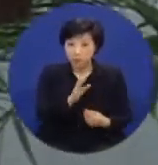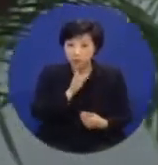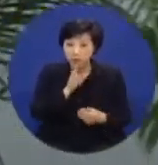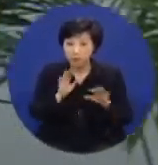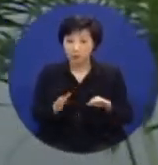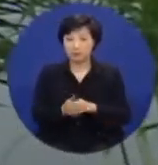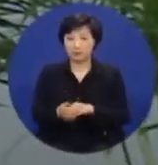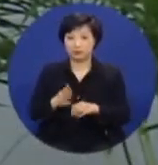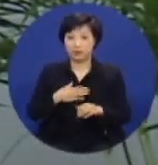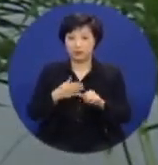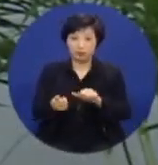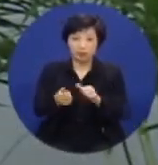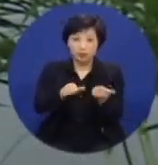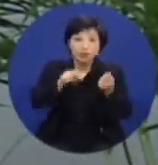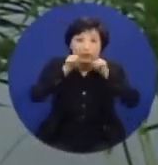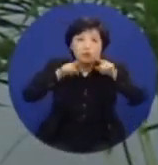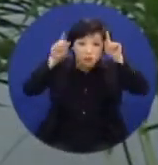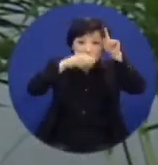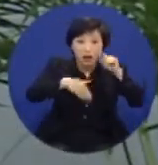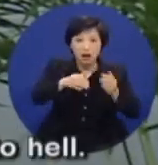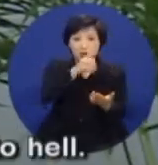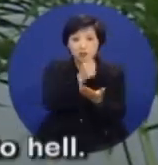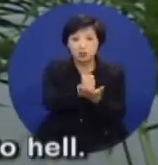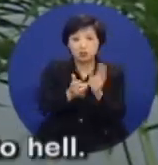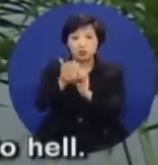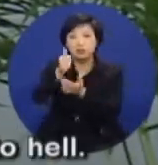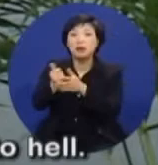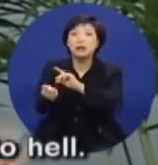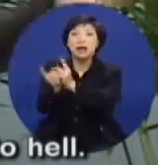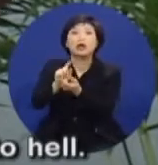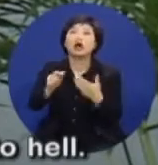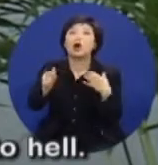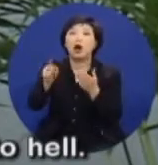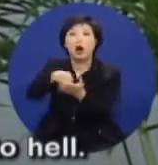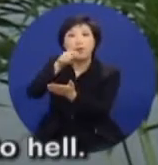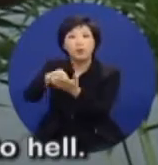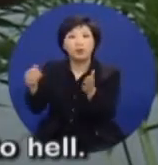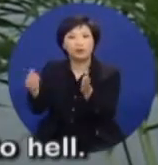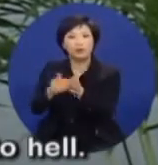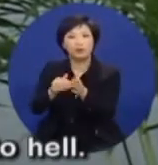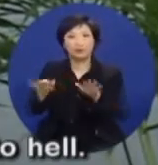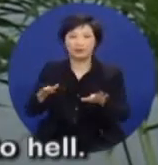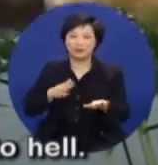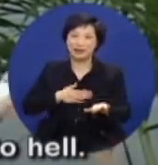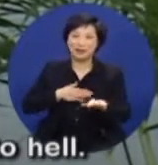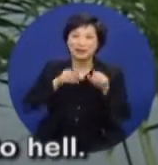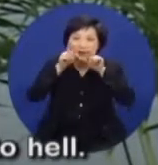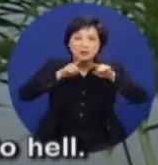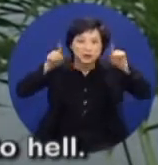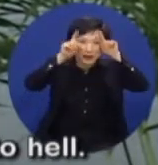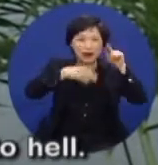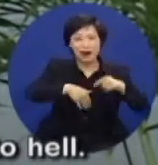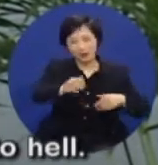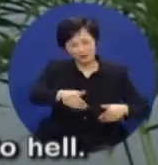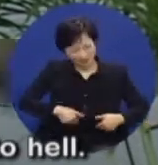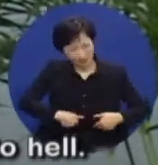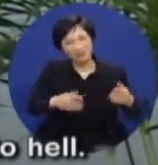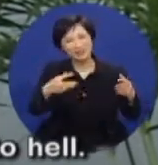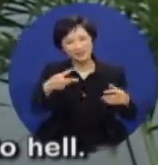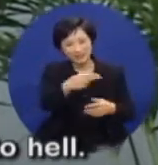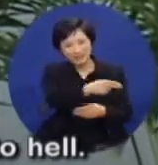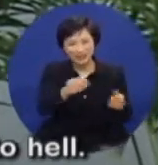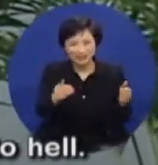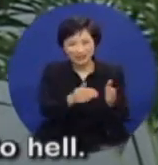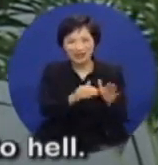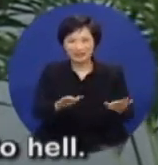축축 오 좇이 오갈 제 인수 님의 갑수 4 나는 더 이상 치우 깜 2002 끝나버려 없구나 10m 에